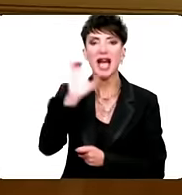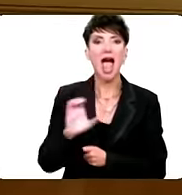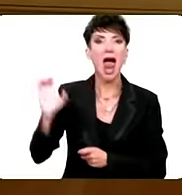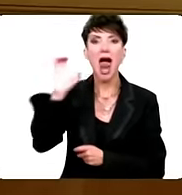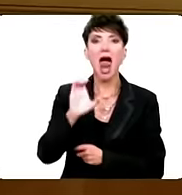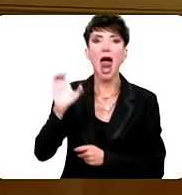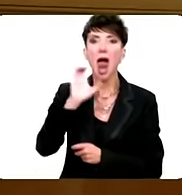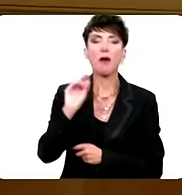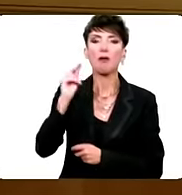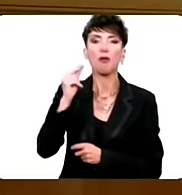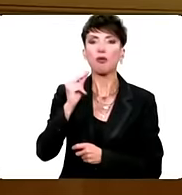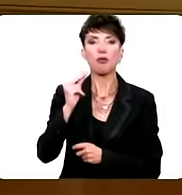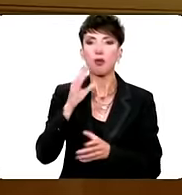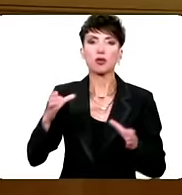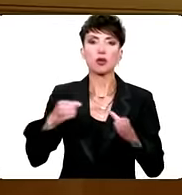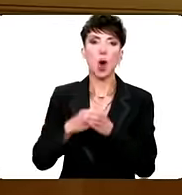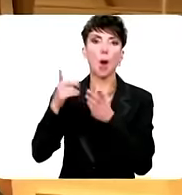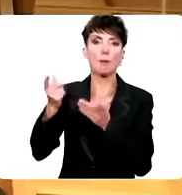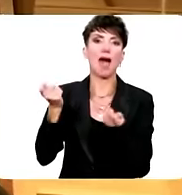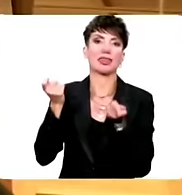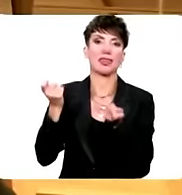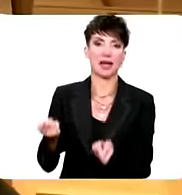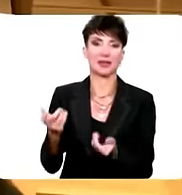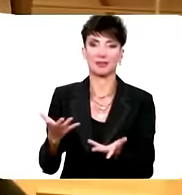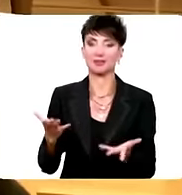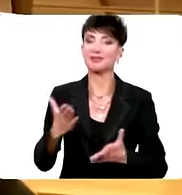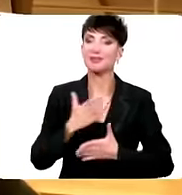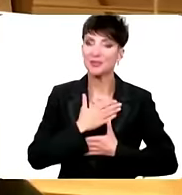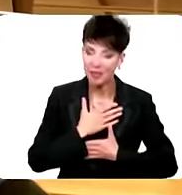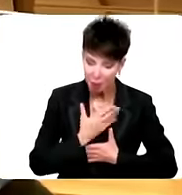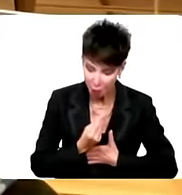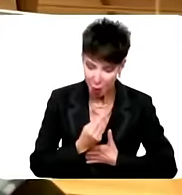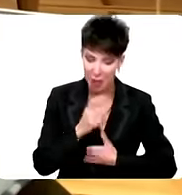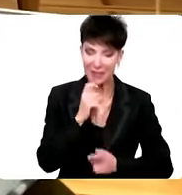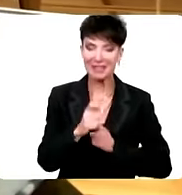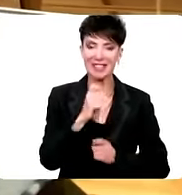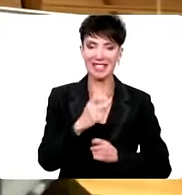ομάδας. Κύριε Πρόεδρε, να σας ευχαριστήσω πολύ. Εγώ σας ευχαριστώ. Να είστε καλά.